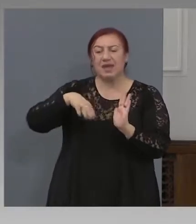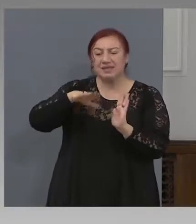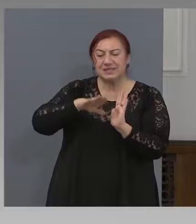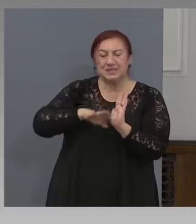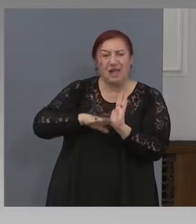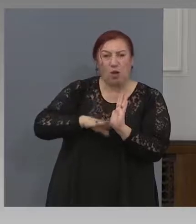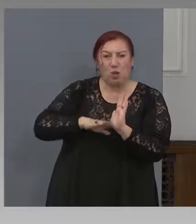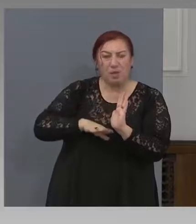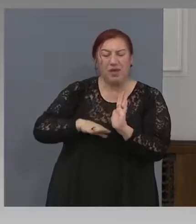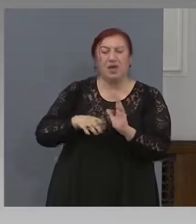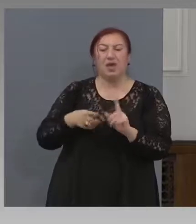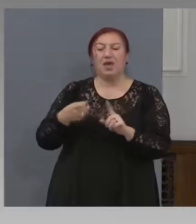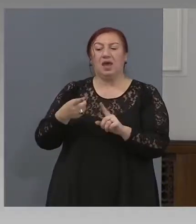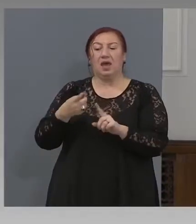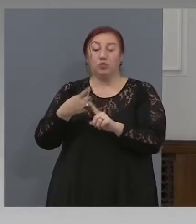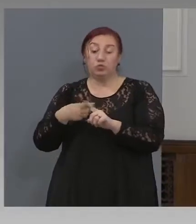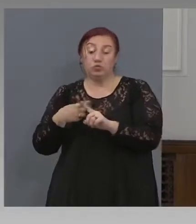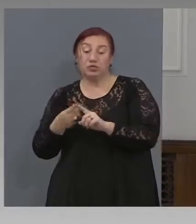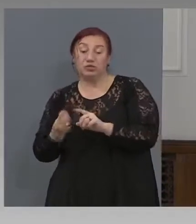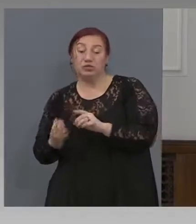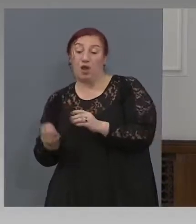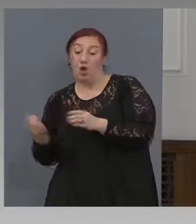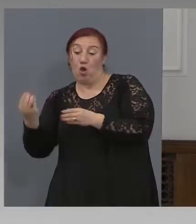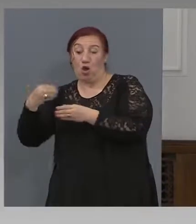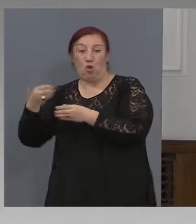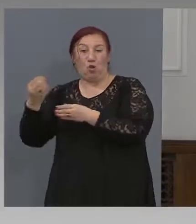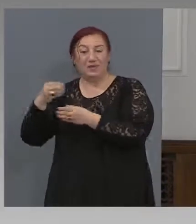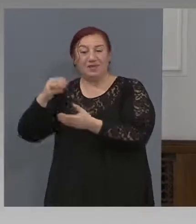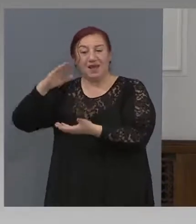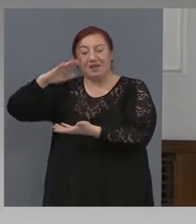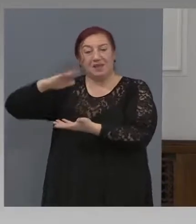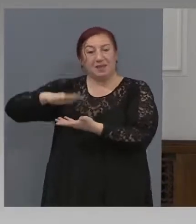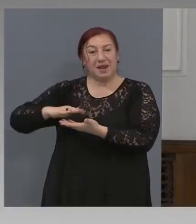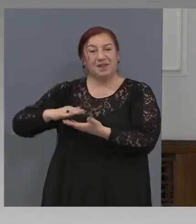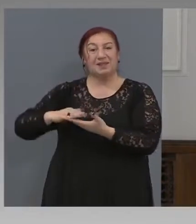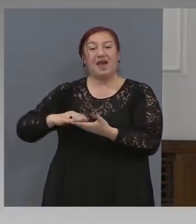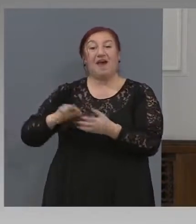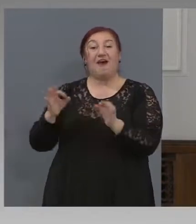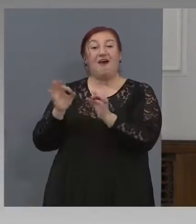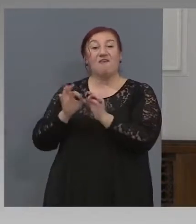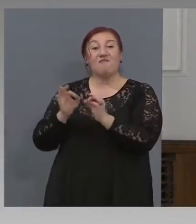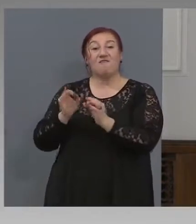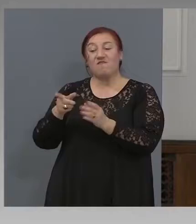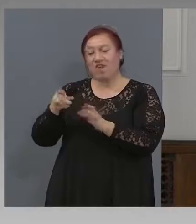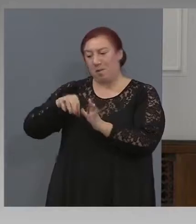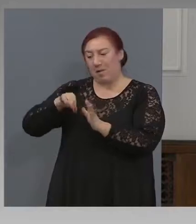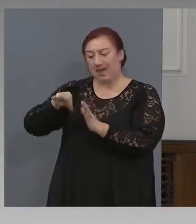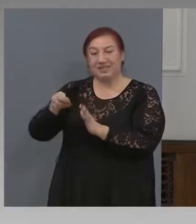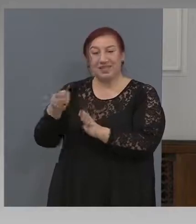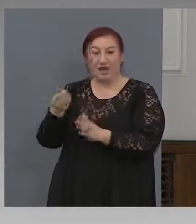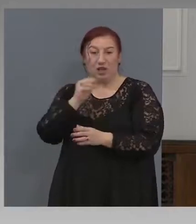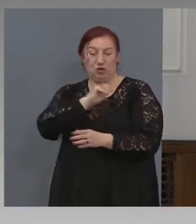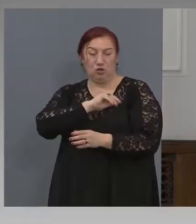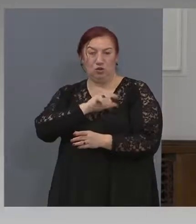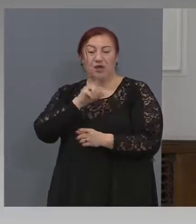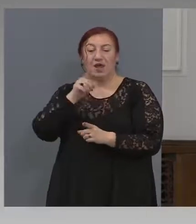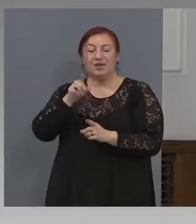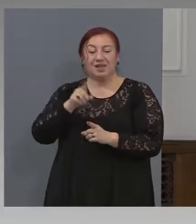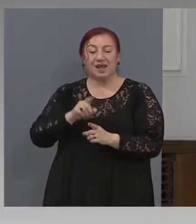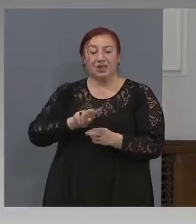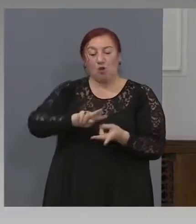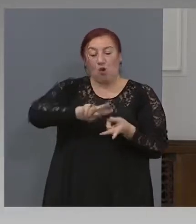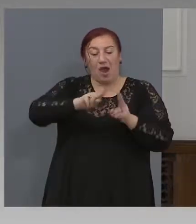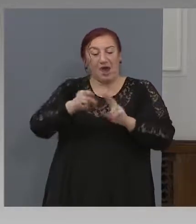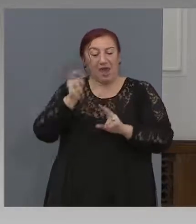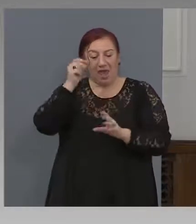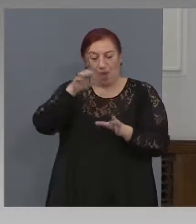дохода, компенсиране намалението на фермерския доход на тази реколтна година, тъй като реколтирането при оранжерийните зеленчуци